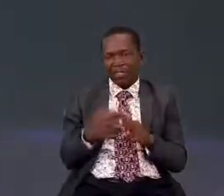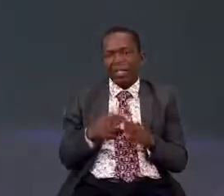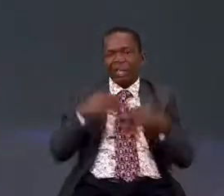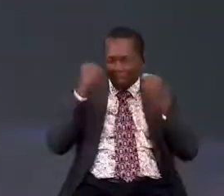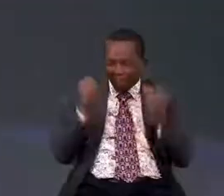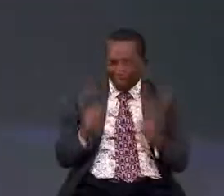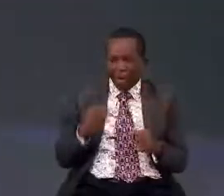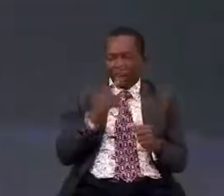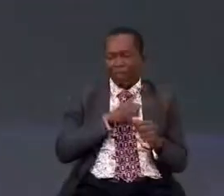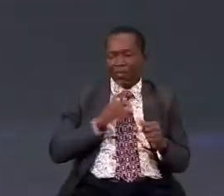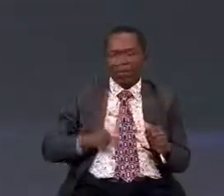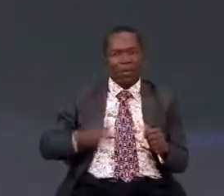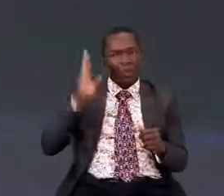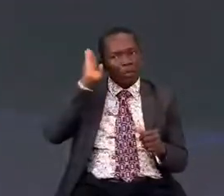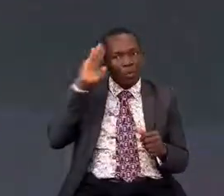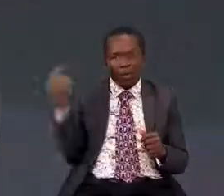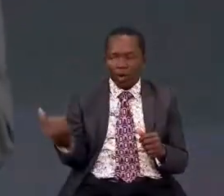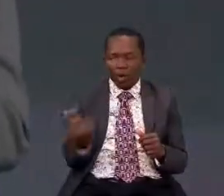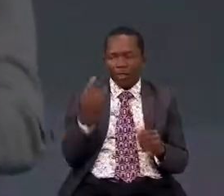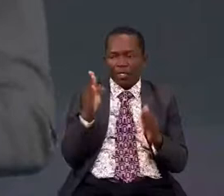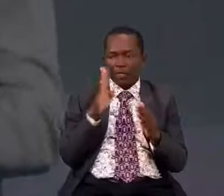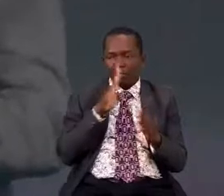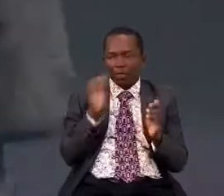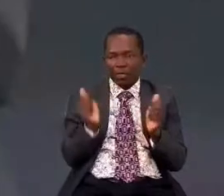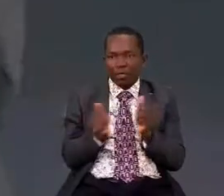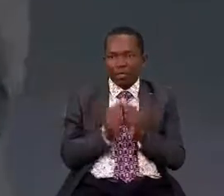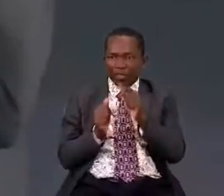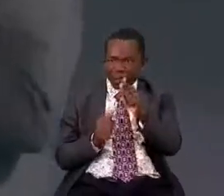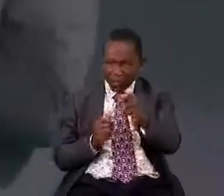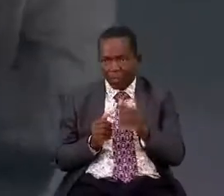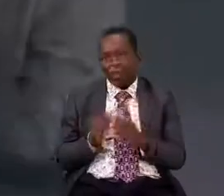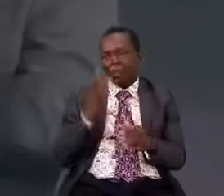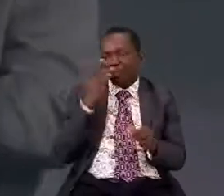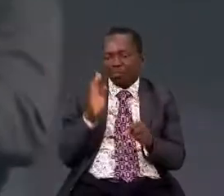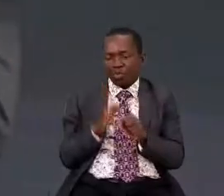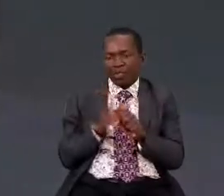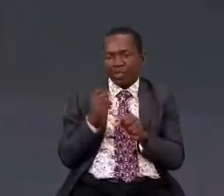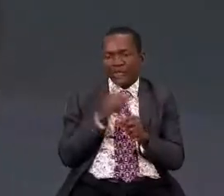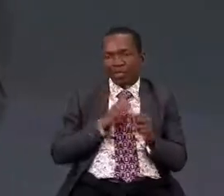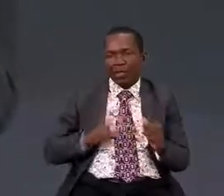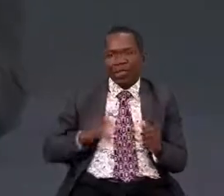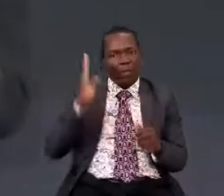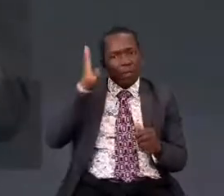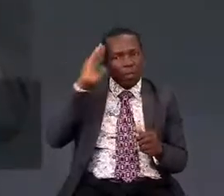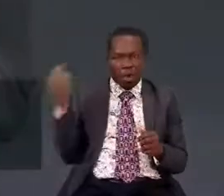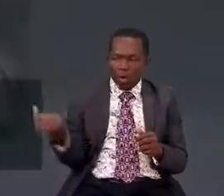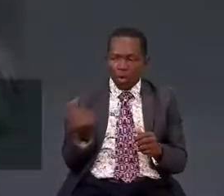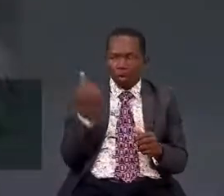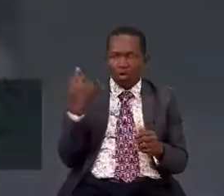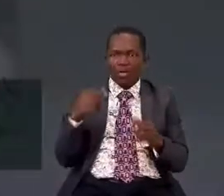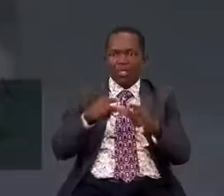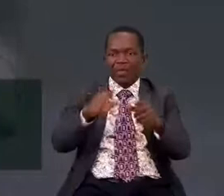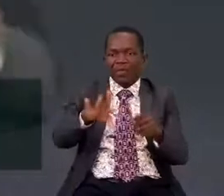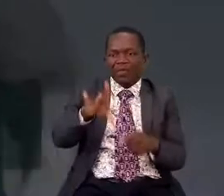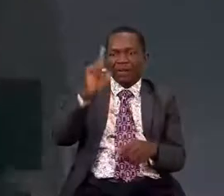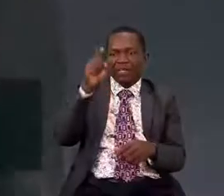de Dieu sera toujours et va te localiser partout où tu es au nom de Jésus. Voyons Josué chapitre 1. Lisons